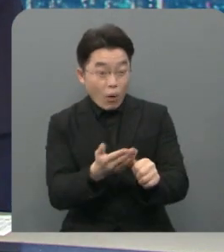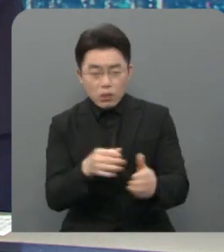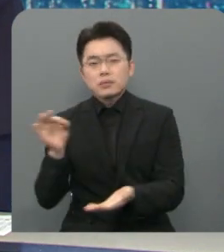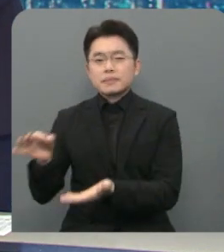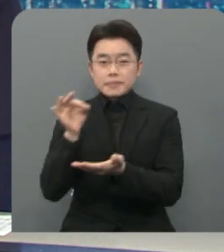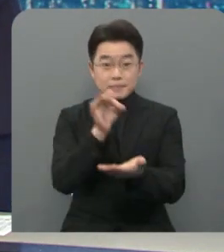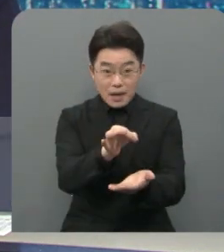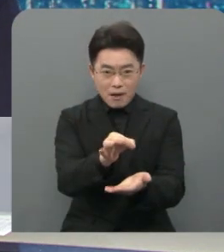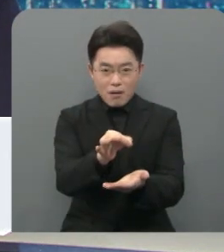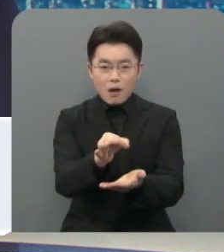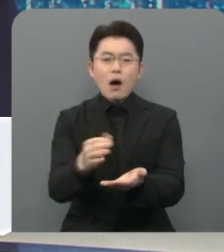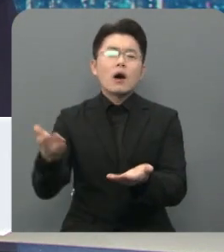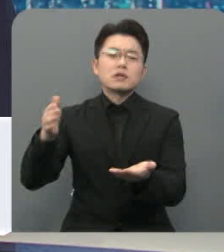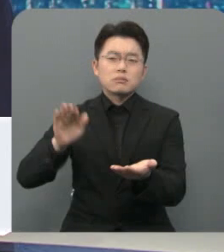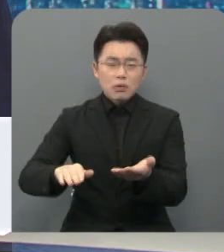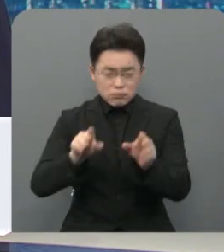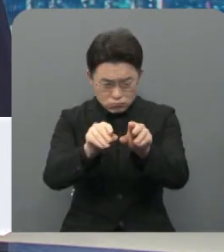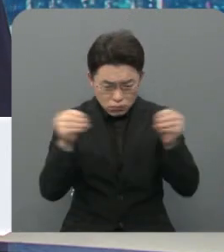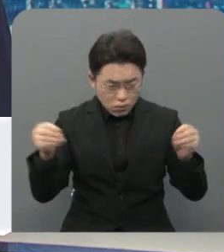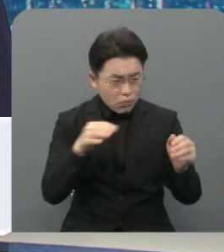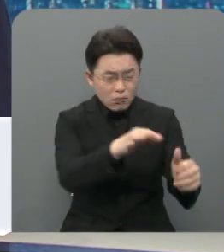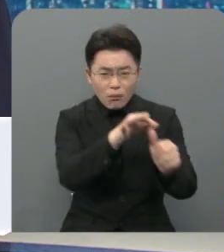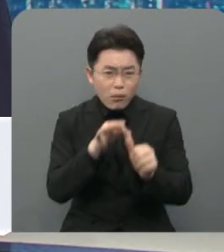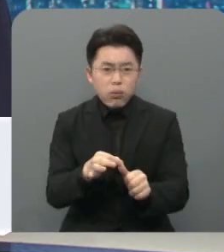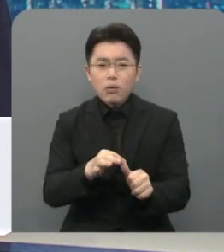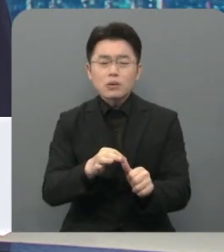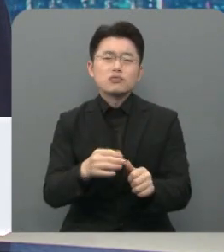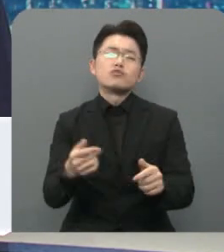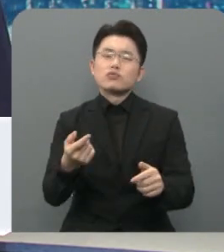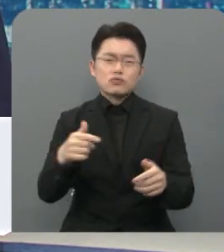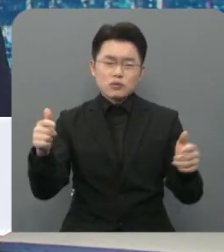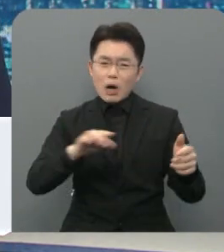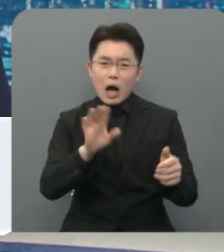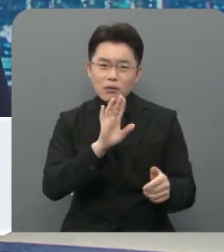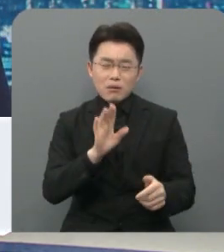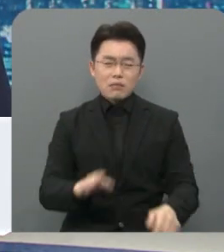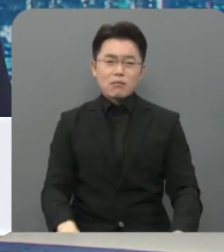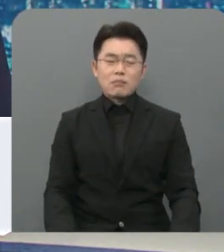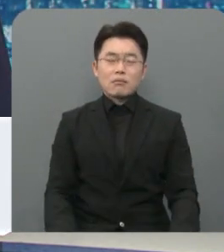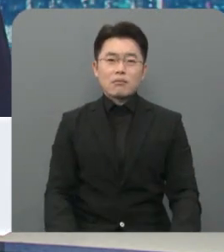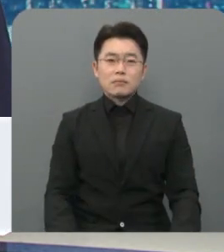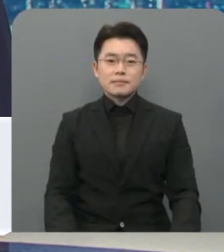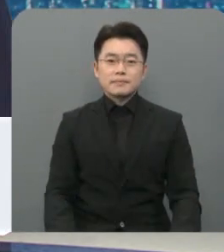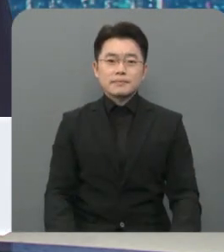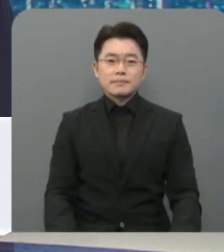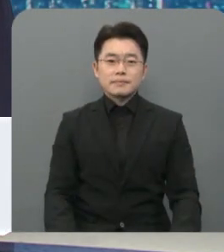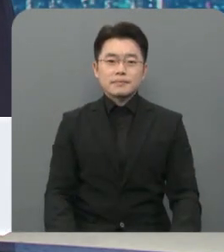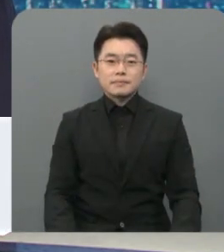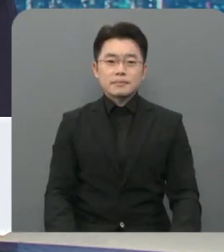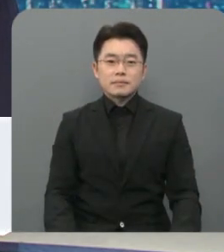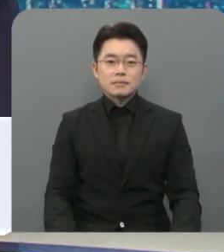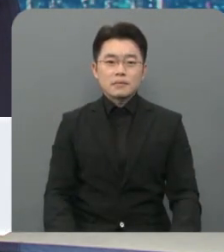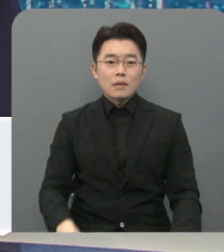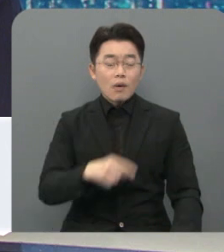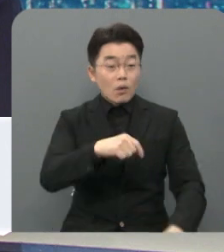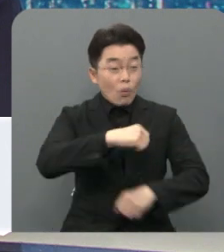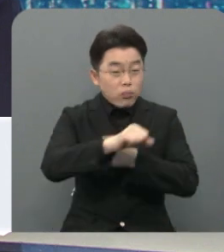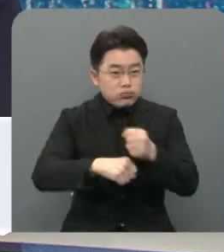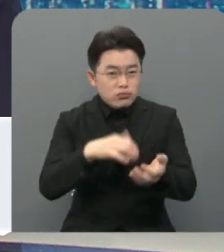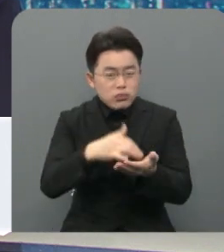등 지원책을 내놓고 있지만 실제로 입양되는 경우는 좀처럼 늘지 않고 있습니다. 반려동물 천만